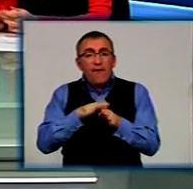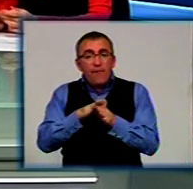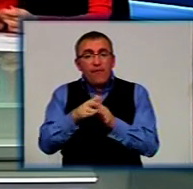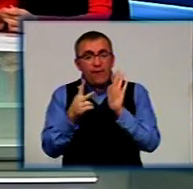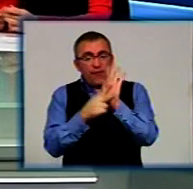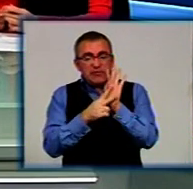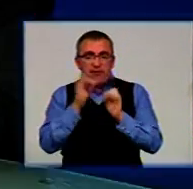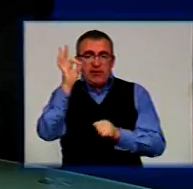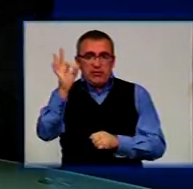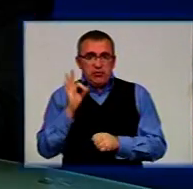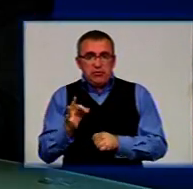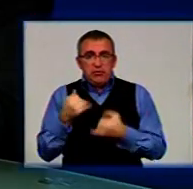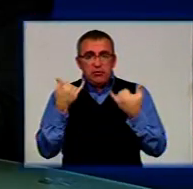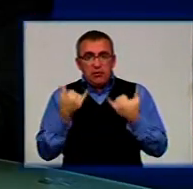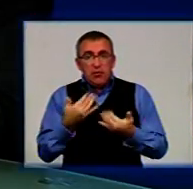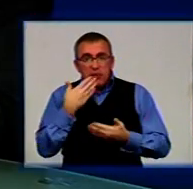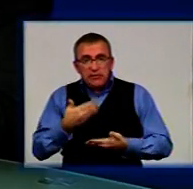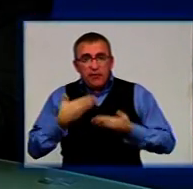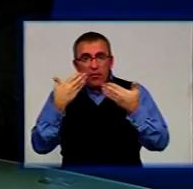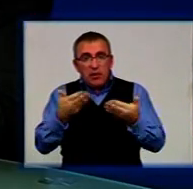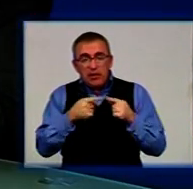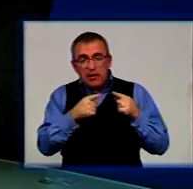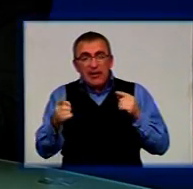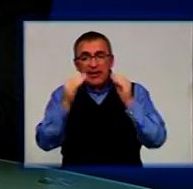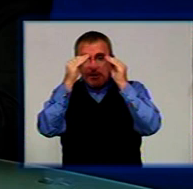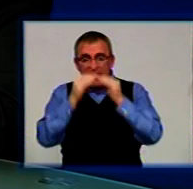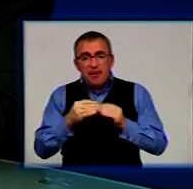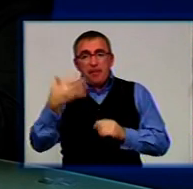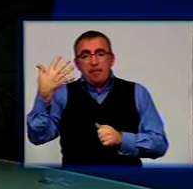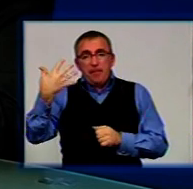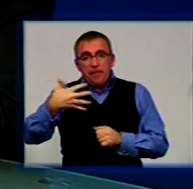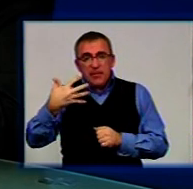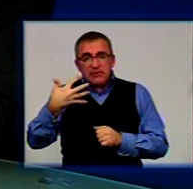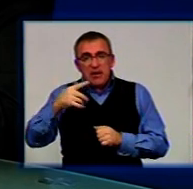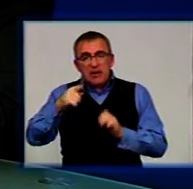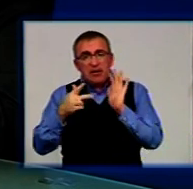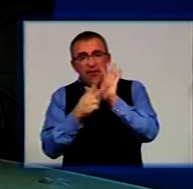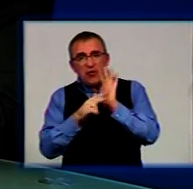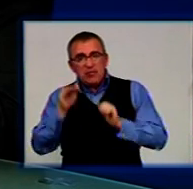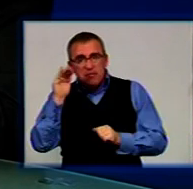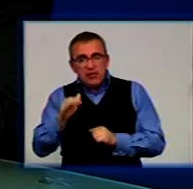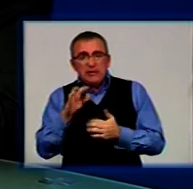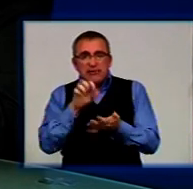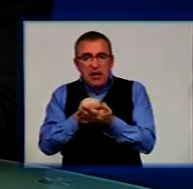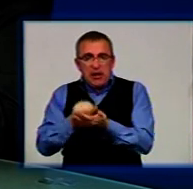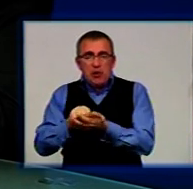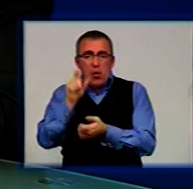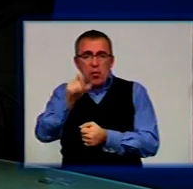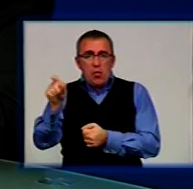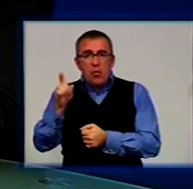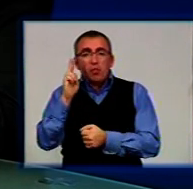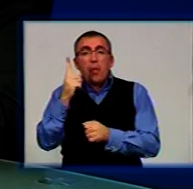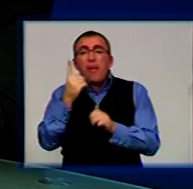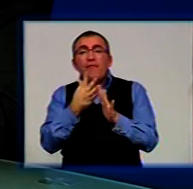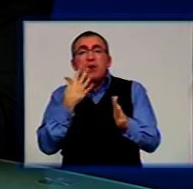на 8%. Це зараз до нас звернулося протягом 10 місяців 50,8 тисяч зайнятих громадян. Хто в